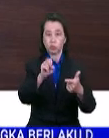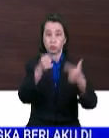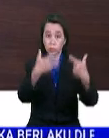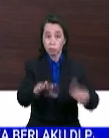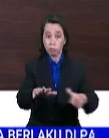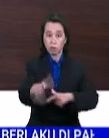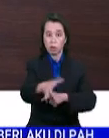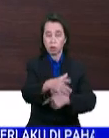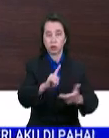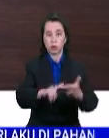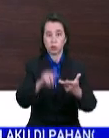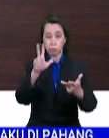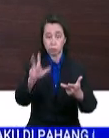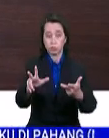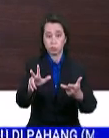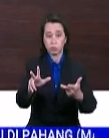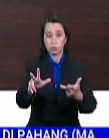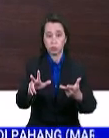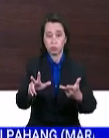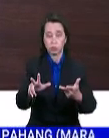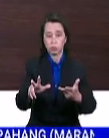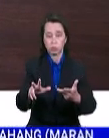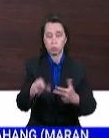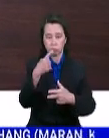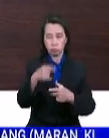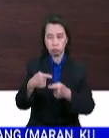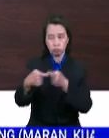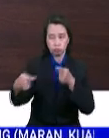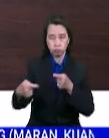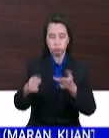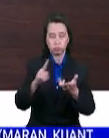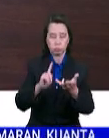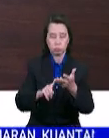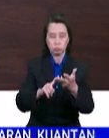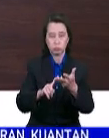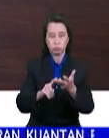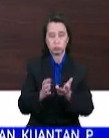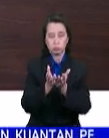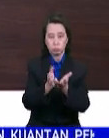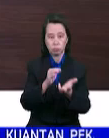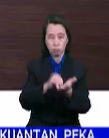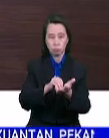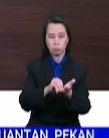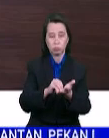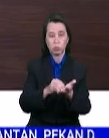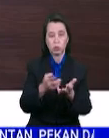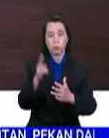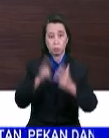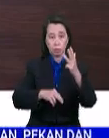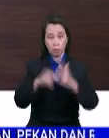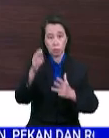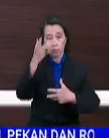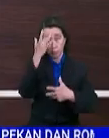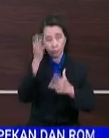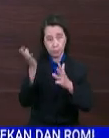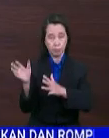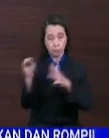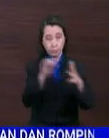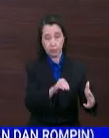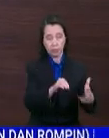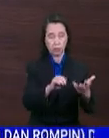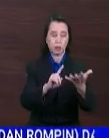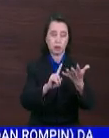Keisha medical device consultation 7 case medical reaction atau pembinaan sakit